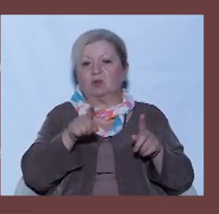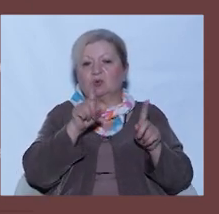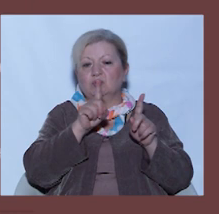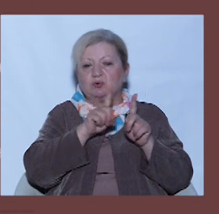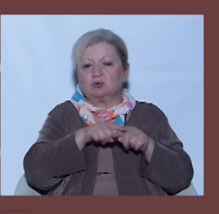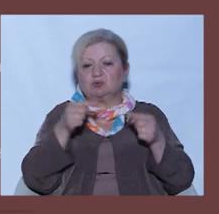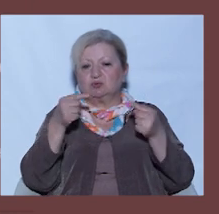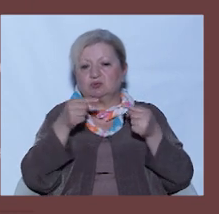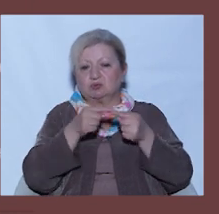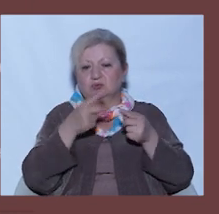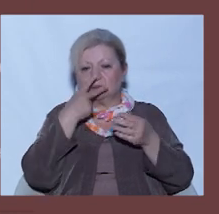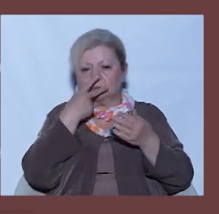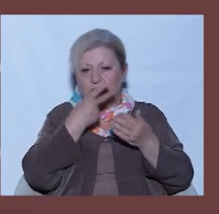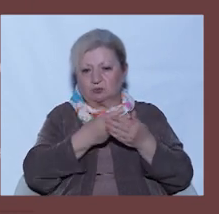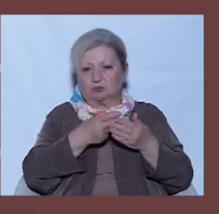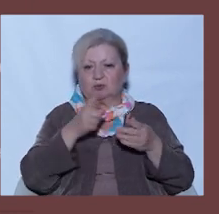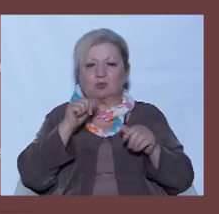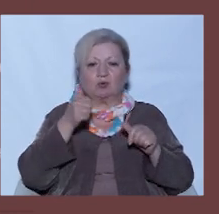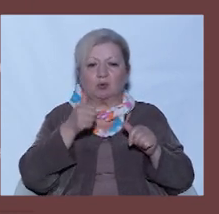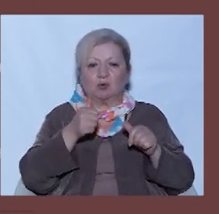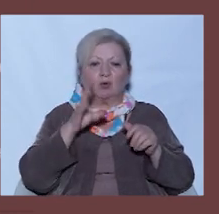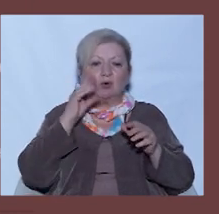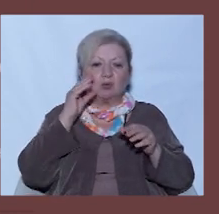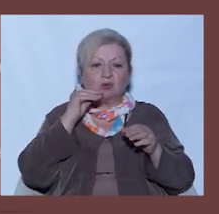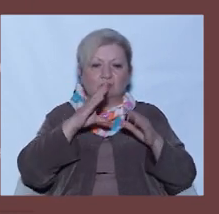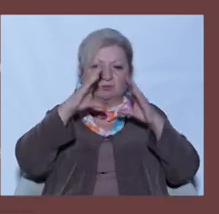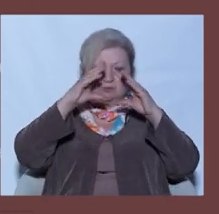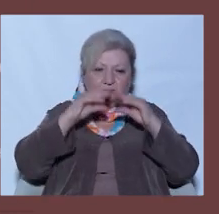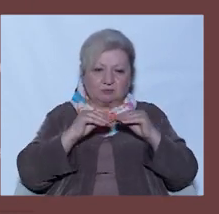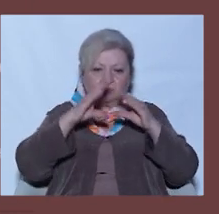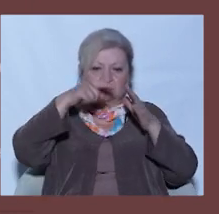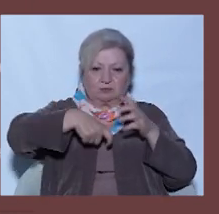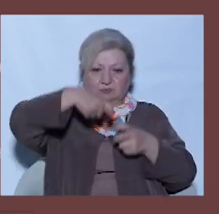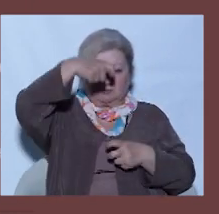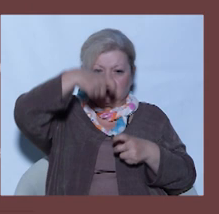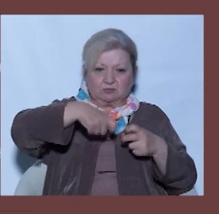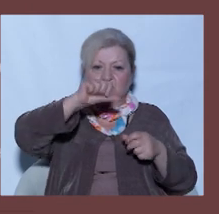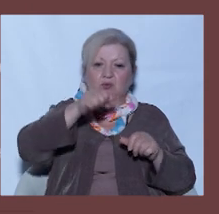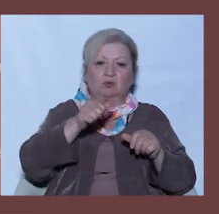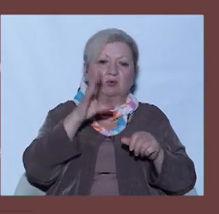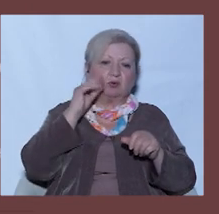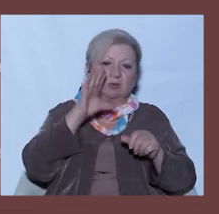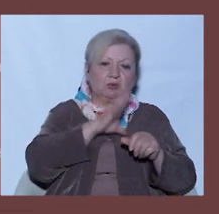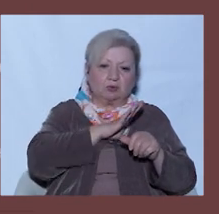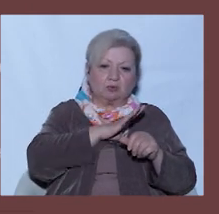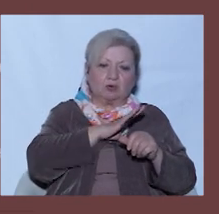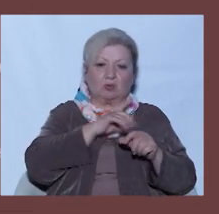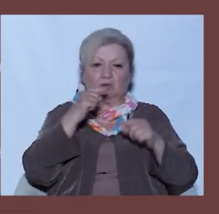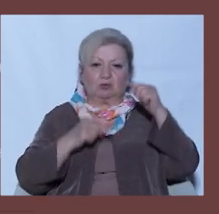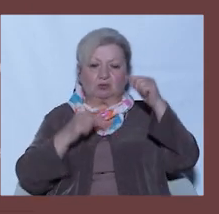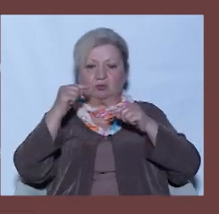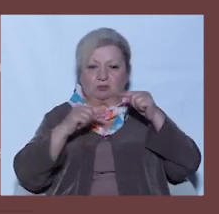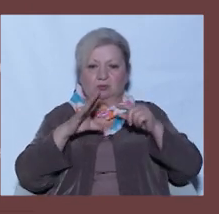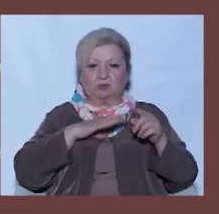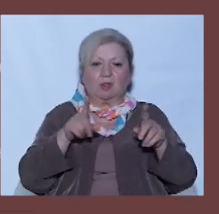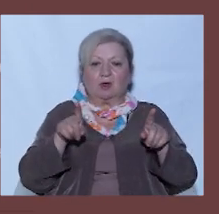ზუსტად იგივეს დავაკვირდეთ, როდის იკუმშება ზამბარა, როდის იყო კინეტიკური ენერგია მაქსიმალური და როდის იყო პოტენციური. აი